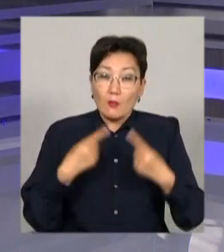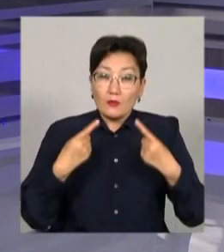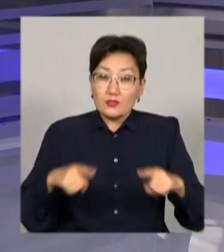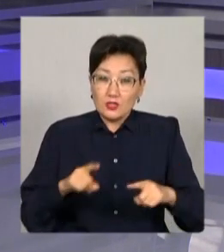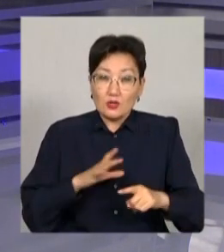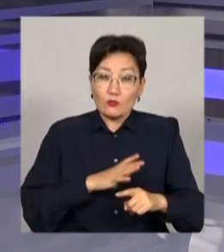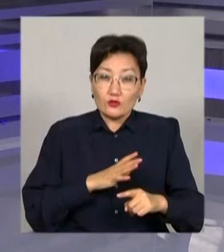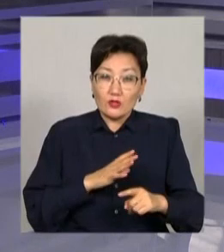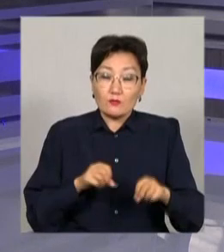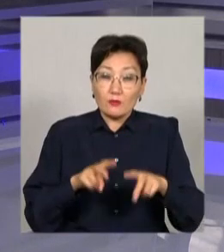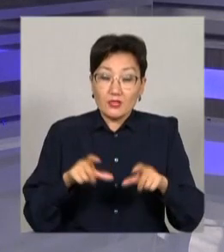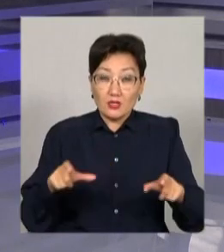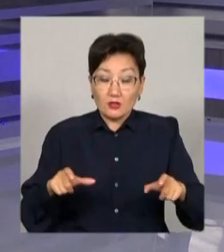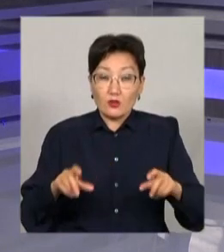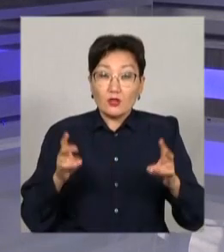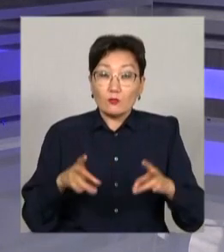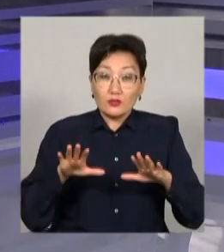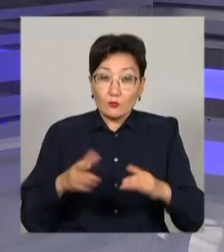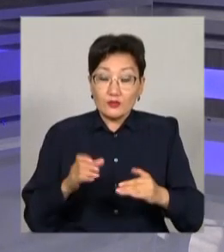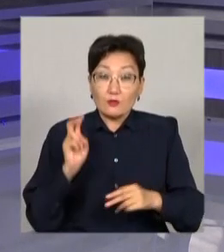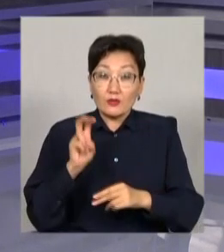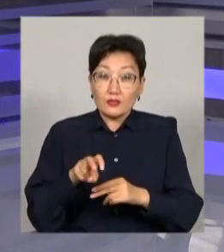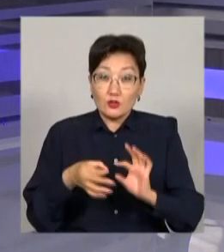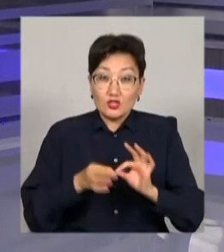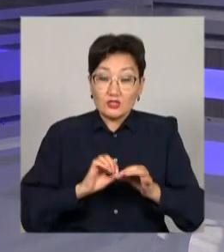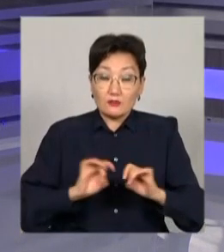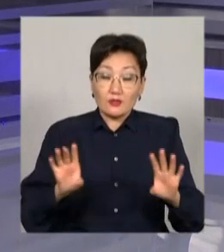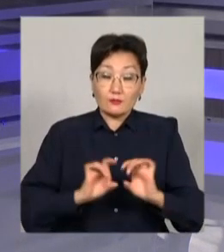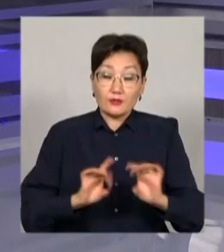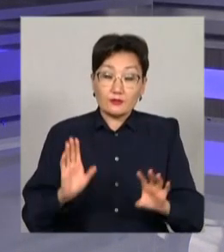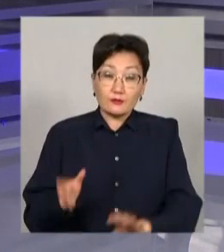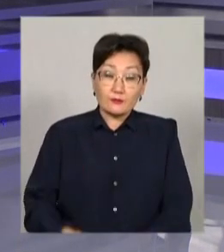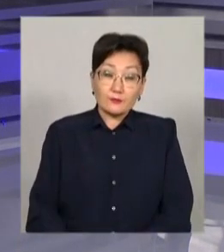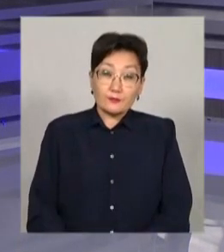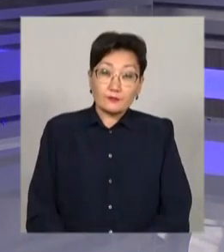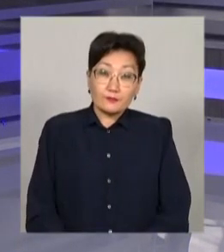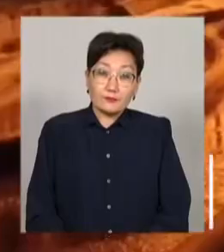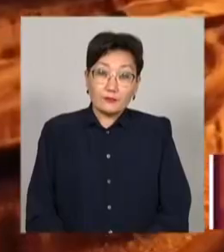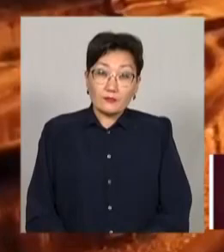basqaşa bolar et deyit mamandar. Oqiğa orında bolğan әріптесім Әлібек Шынтемір айтсын.